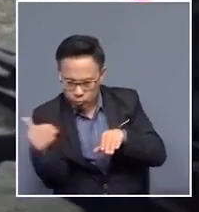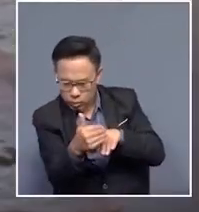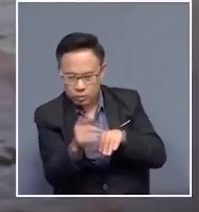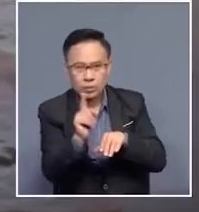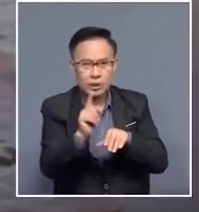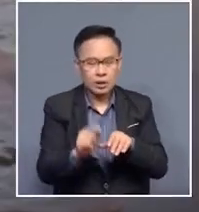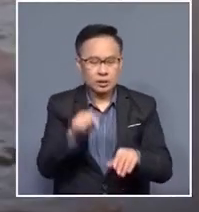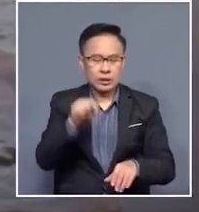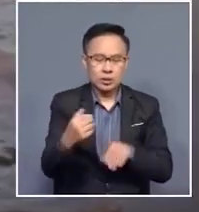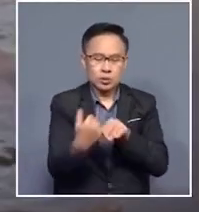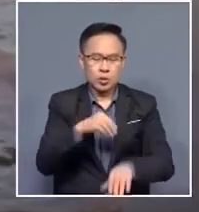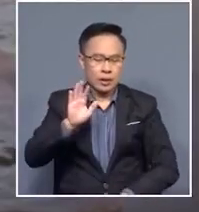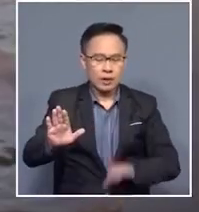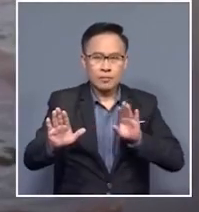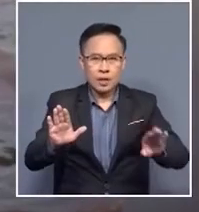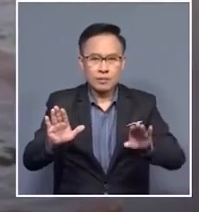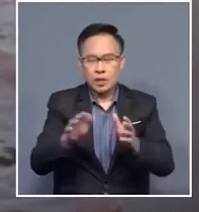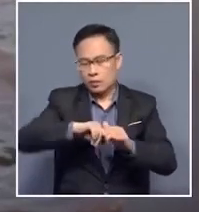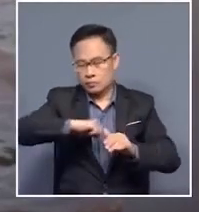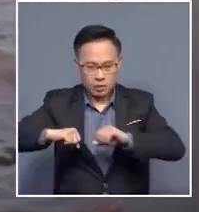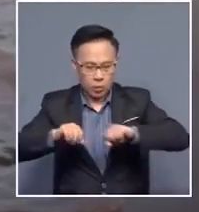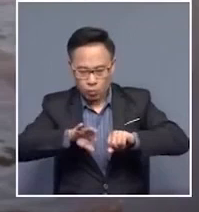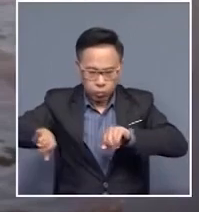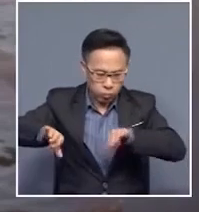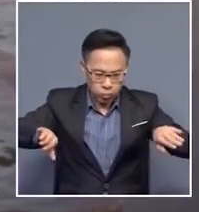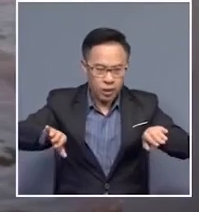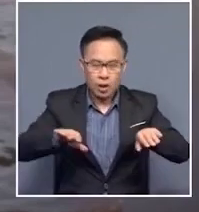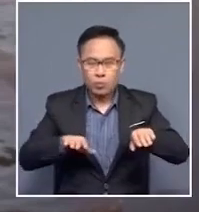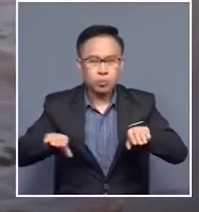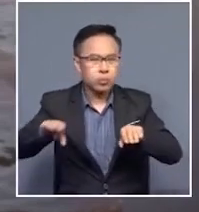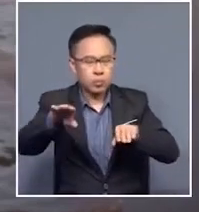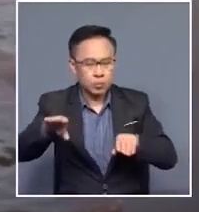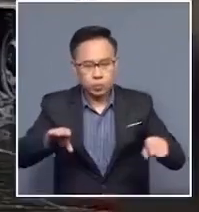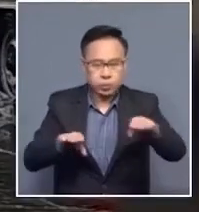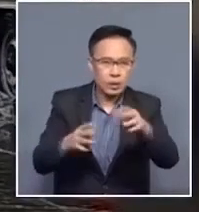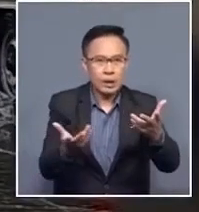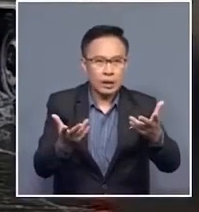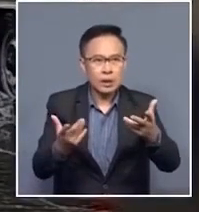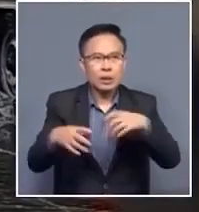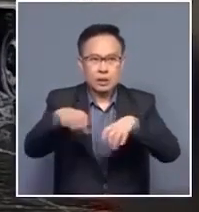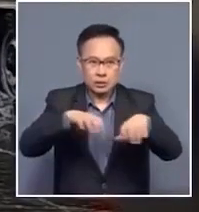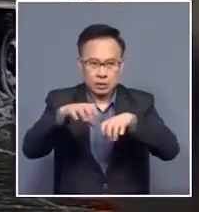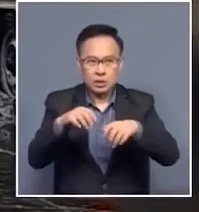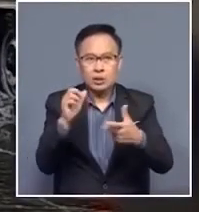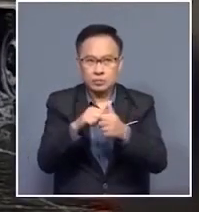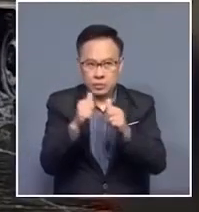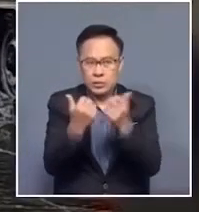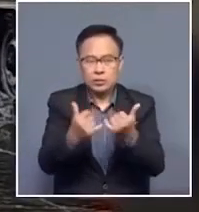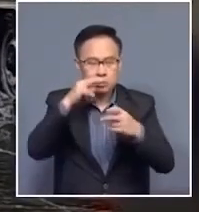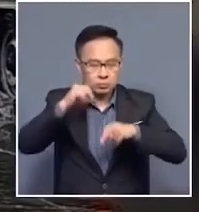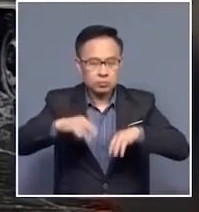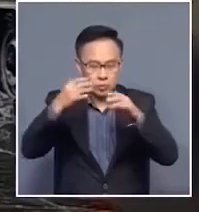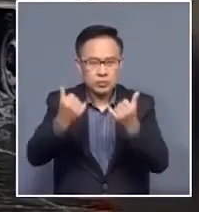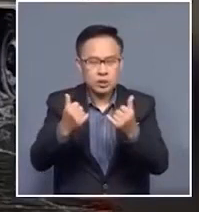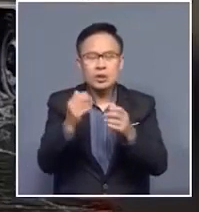ราจรแล้วก็เบี่ยงให้ซ้ายขวาออกไปเนื่องจากว่าการบริหารจัดการจราจรนั้นกรณีน้ำท่วมขังเนี่ยส